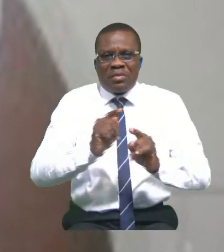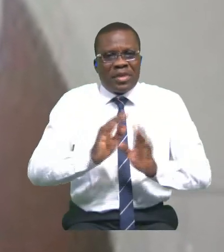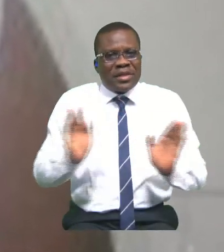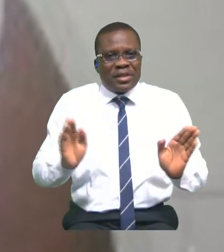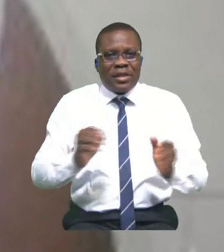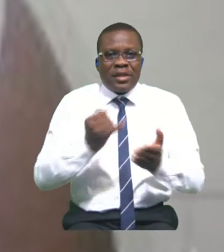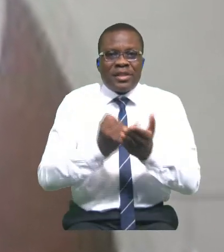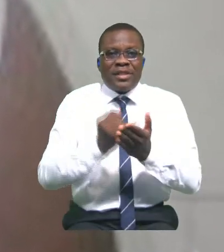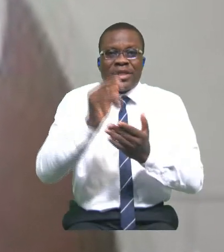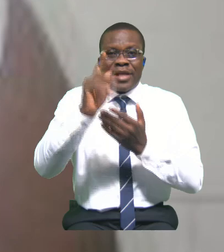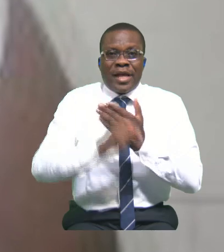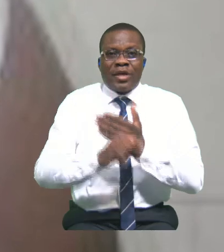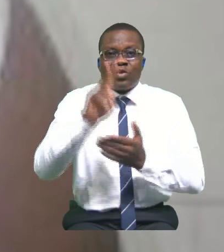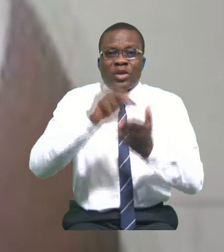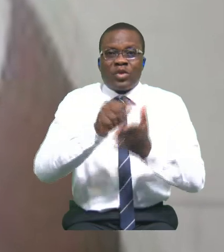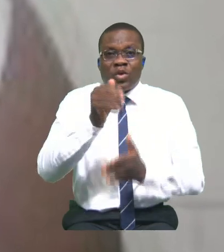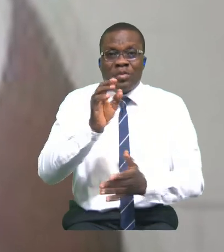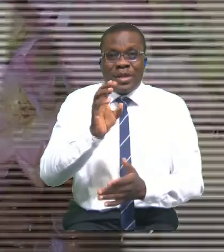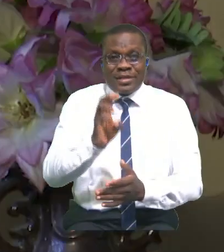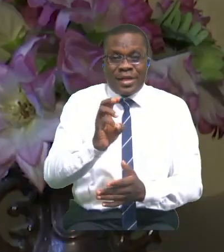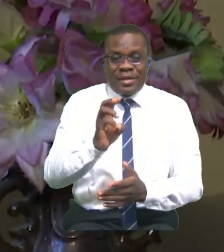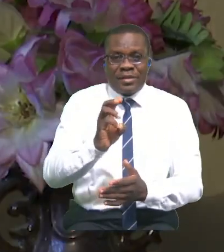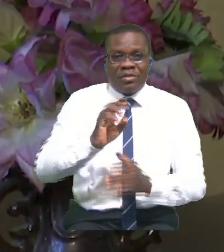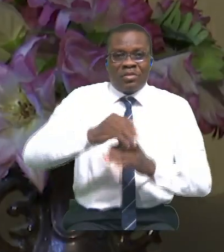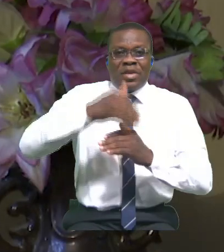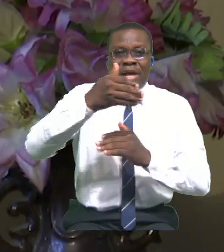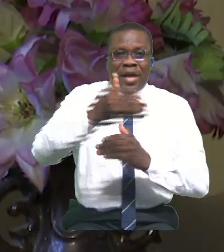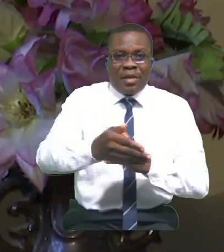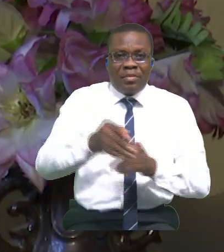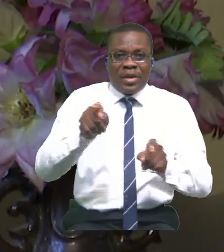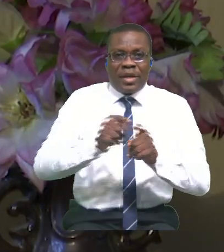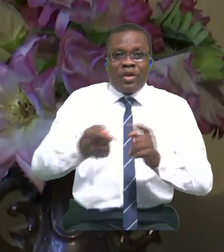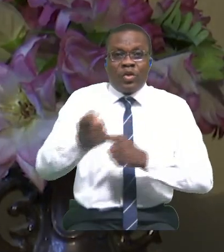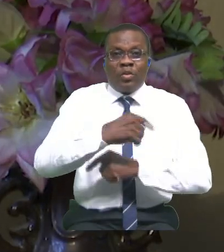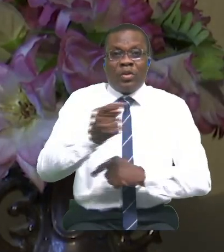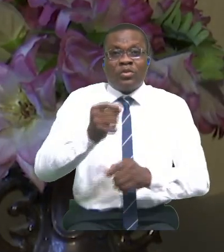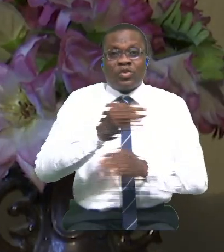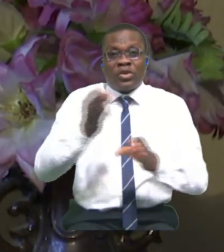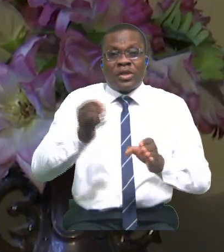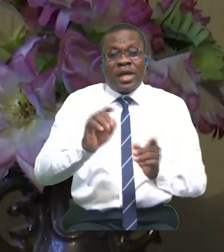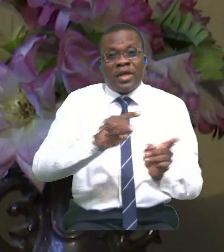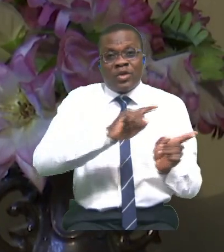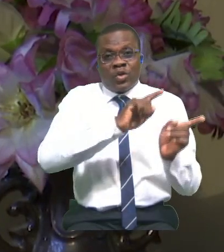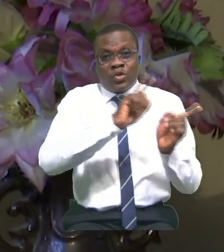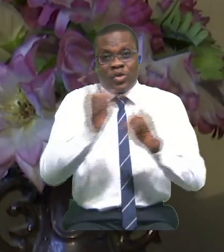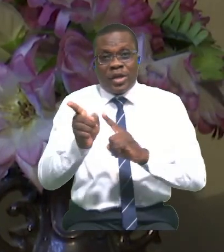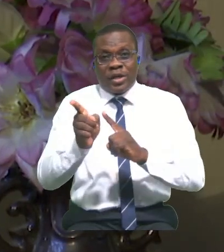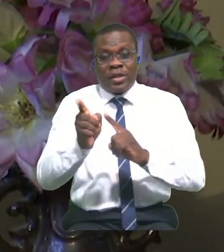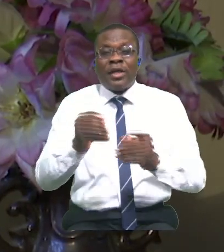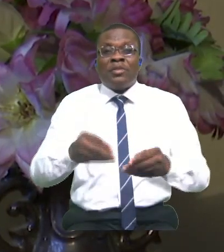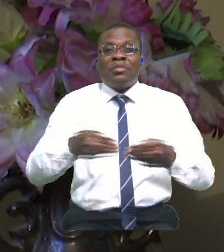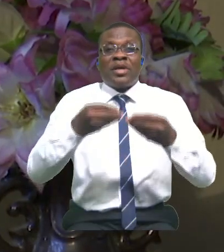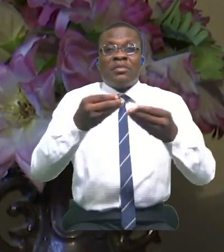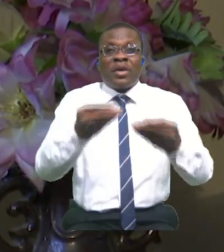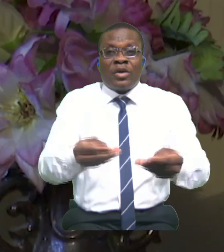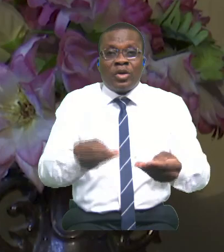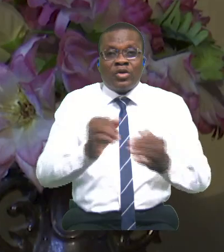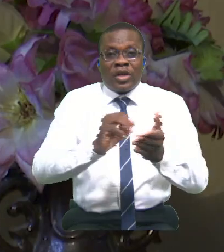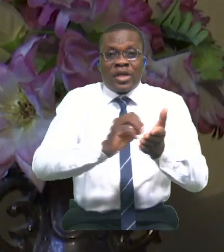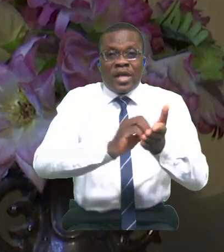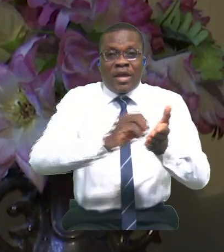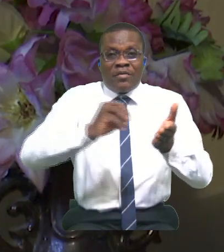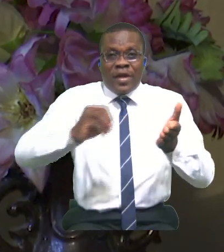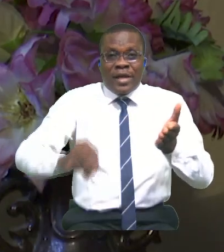juin 2016 après le même jour déjà j'étais rentré et puis m'a remis ce qui avait été estipé